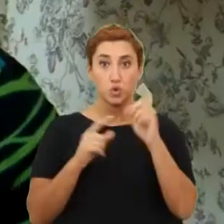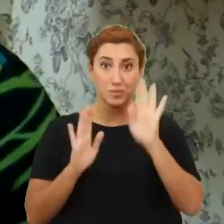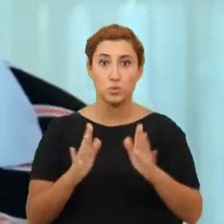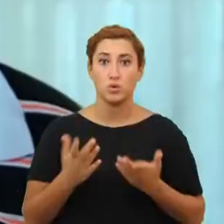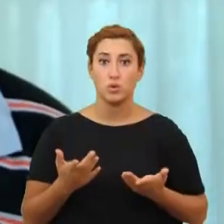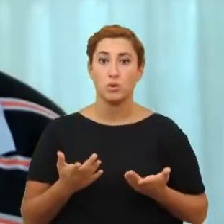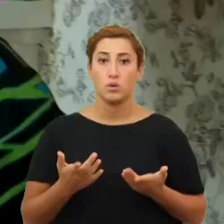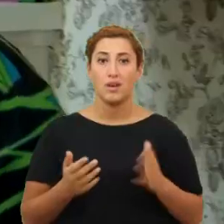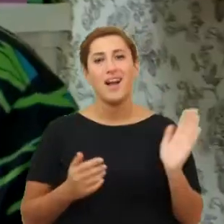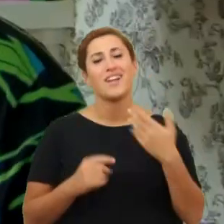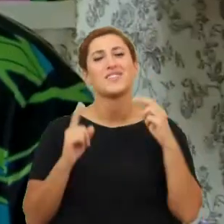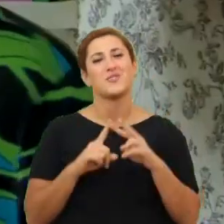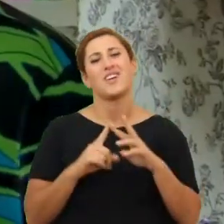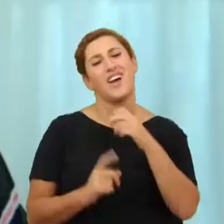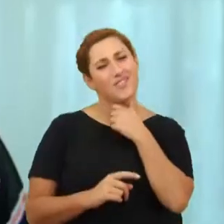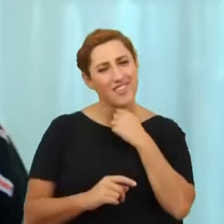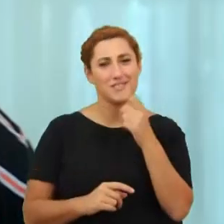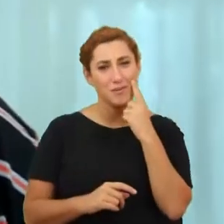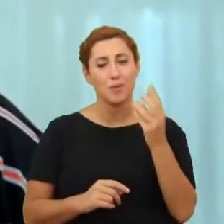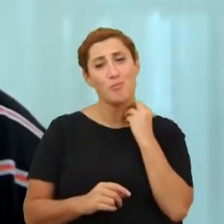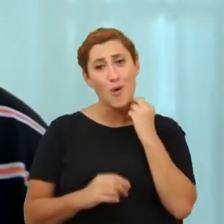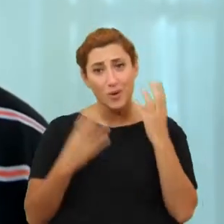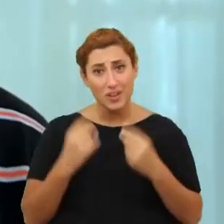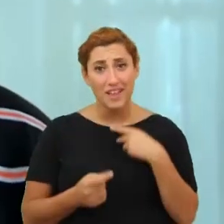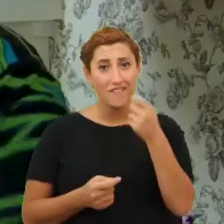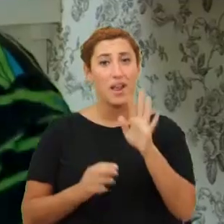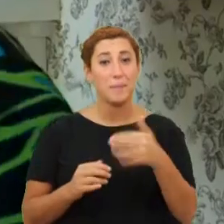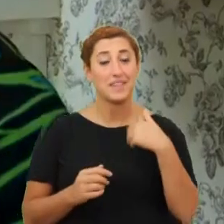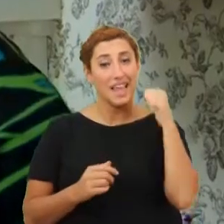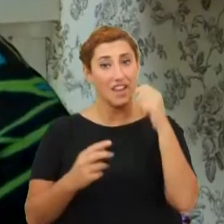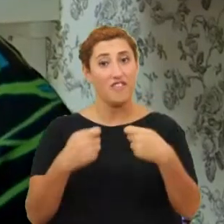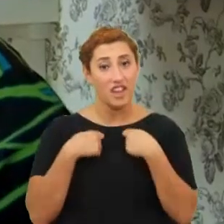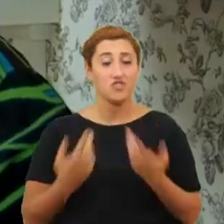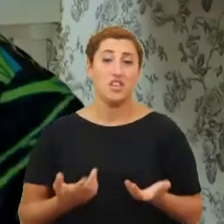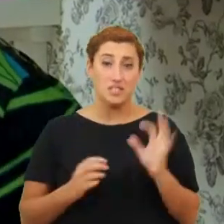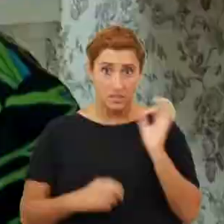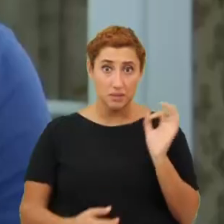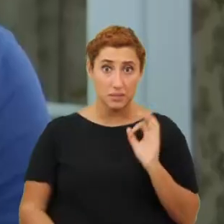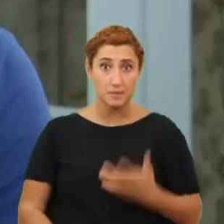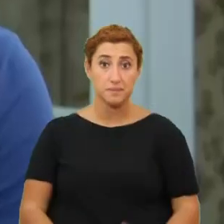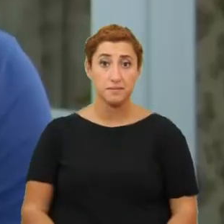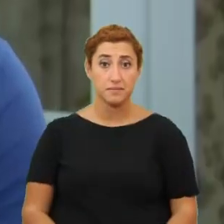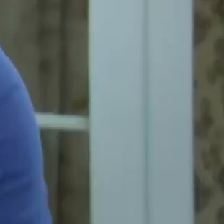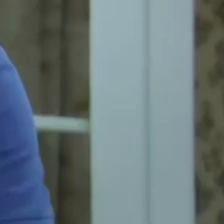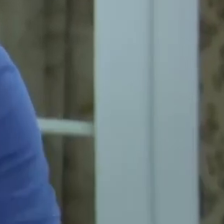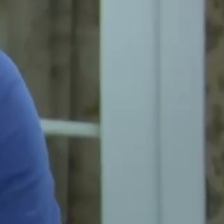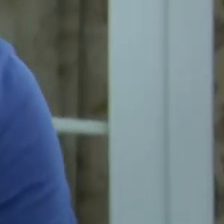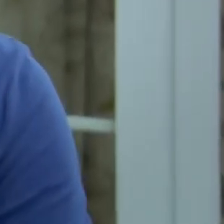bir dakika dur. Hadi Nurhan Bey, ne olursun bak borç olarak veriyoruz. Hem bize geri ödeyeceksin nasılsa değil mi?